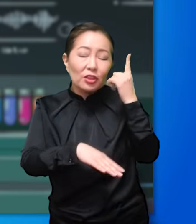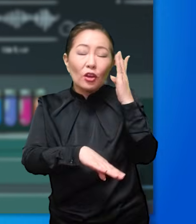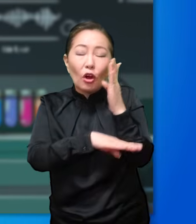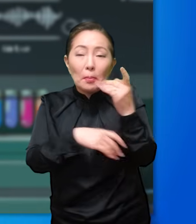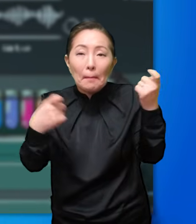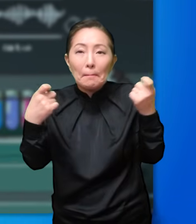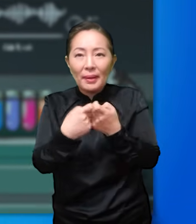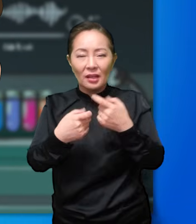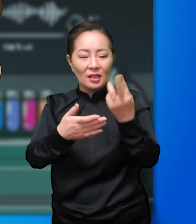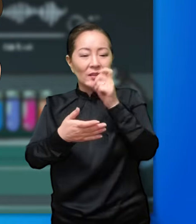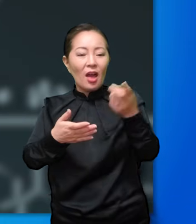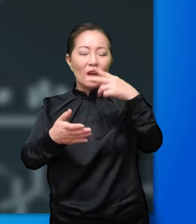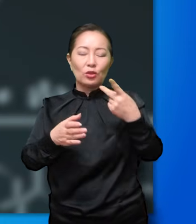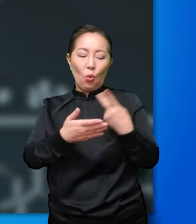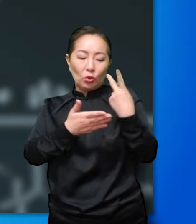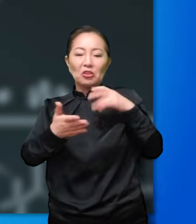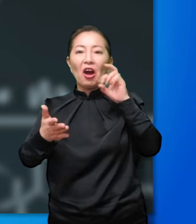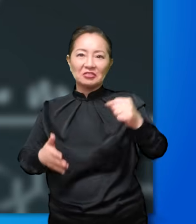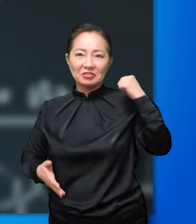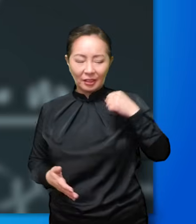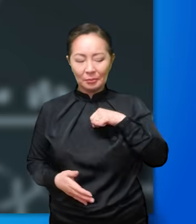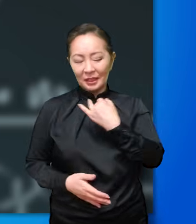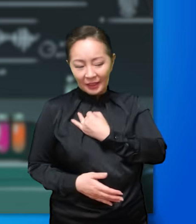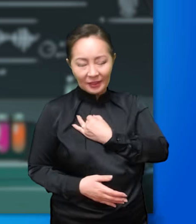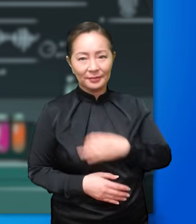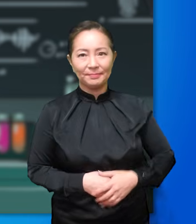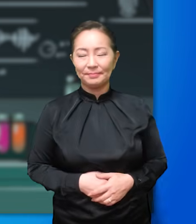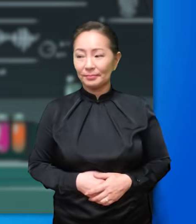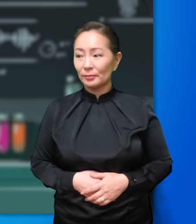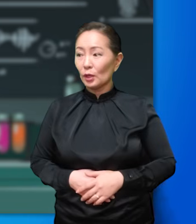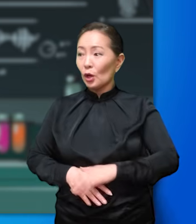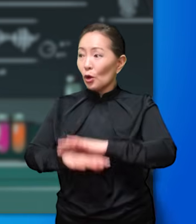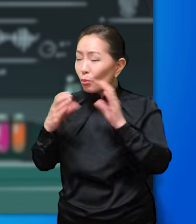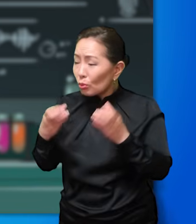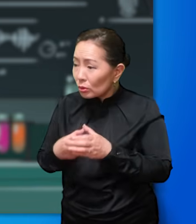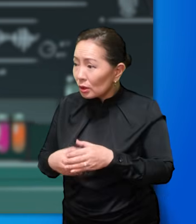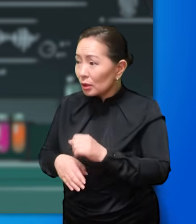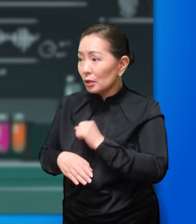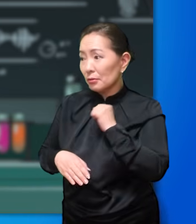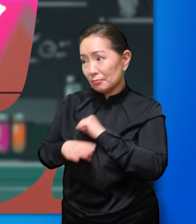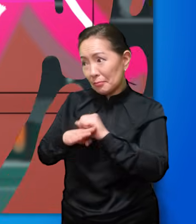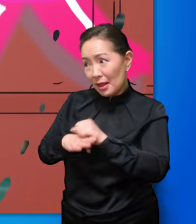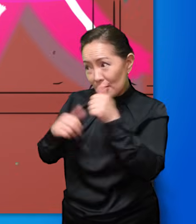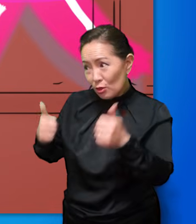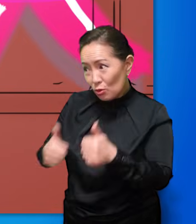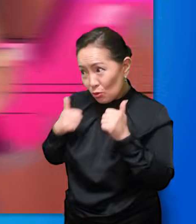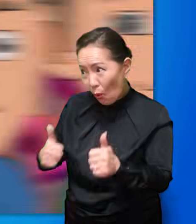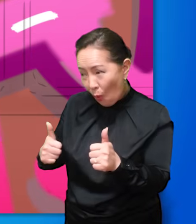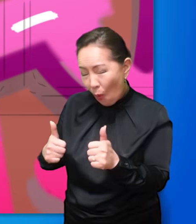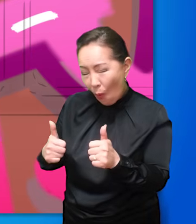дээд үлгэрийг олно гэж би итгэдэг юм. Nice. Бүгдээрээ бэлэн